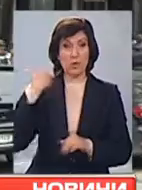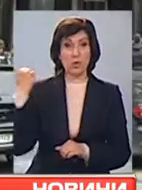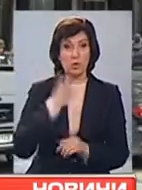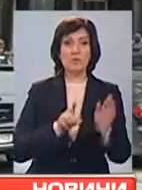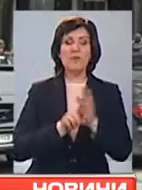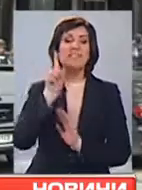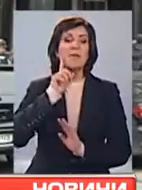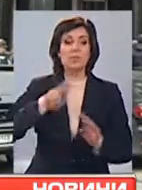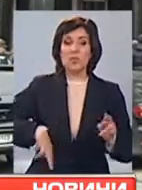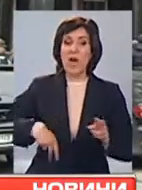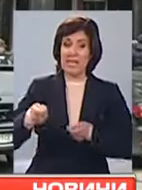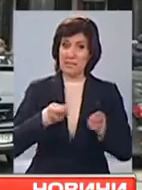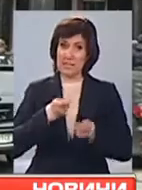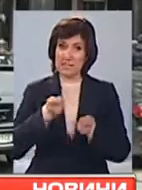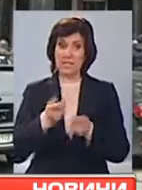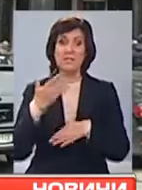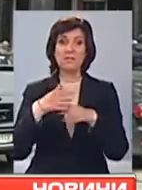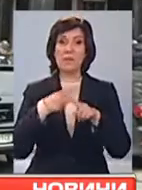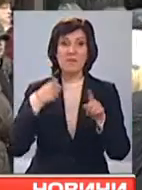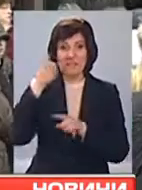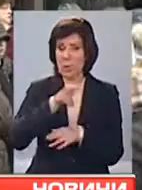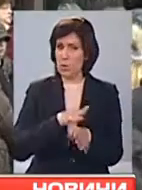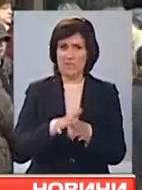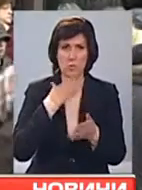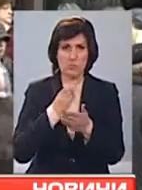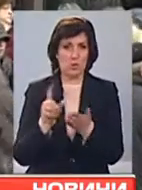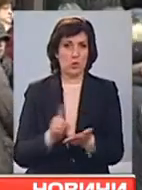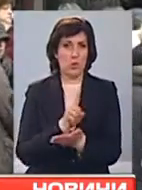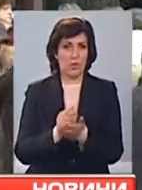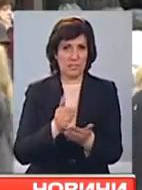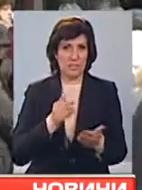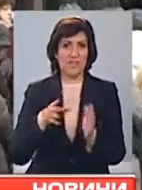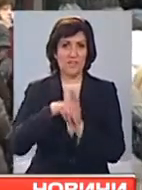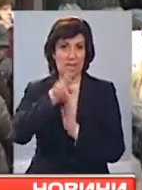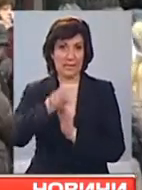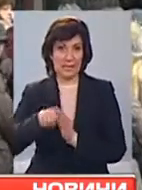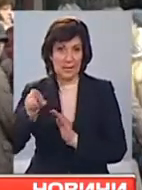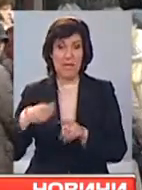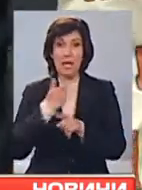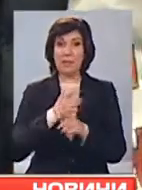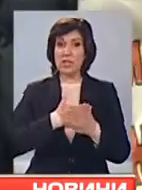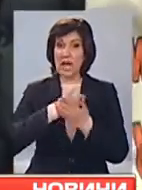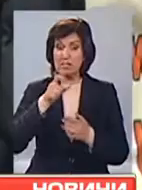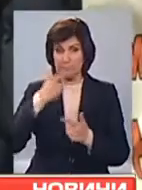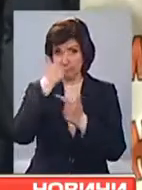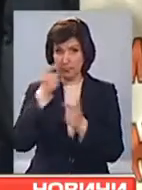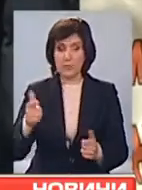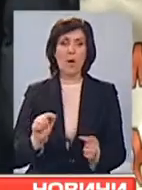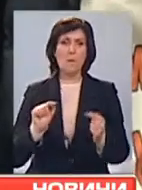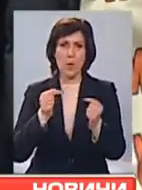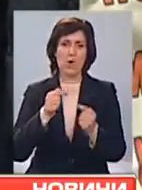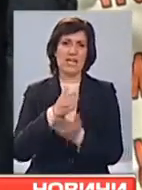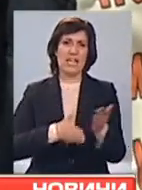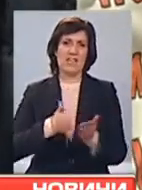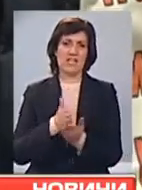VIB-банку запровадили тимчасову адміністрацію. Він уже півроку не виконує своїх зобов'язань перед вкладниками. Більшість активістів заявили, що проти